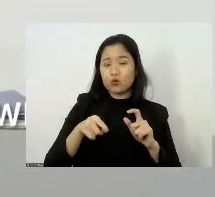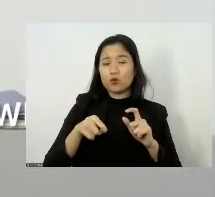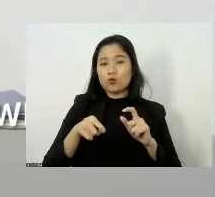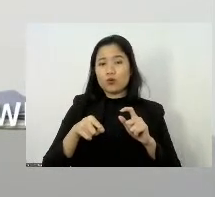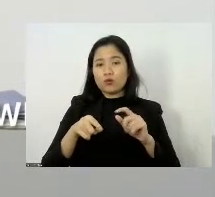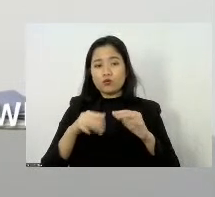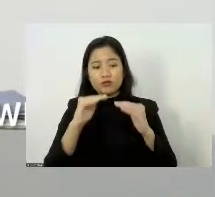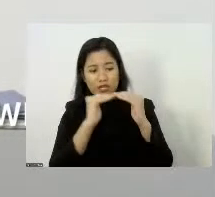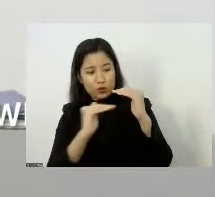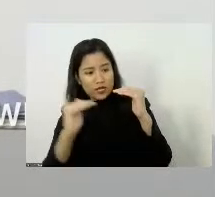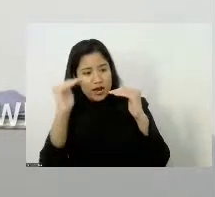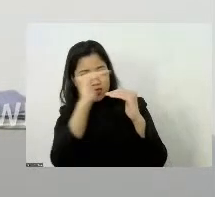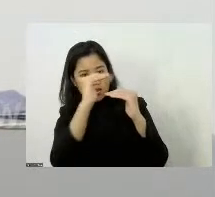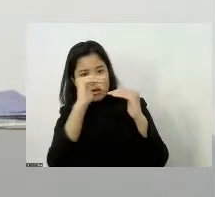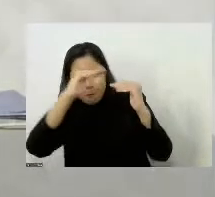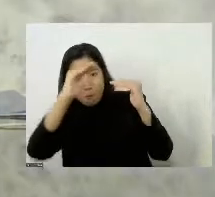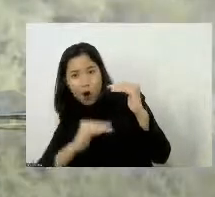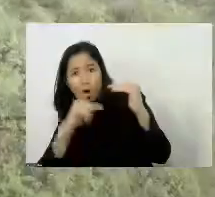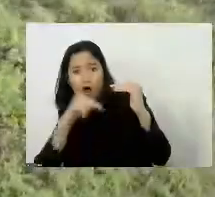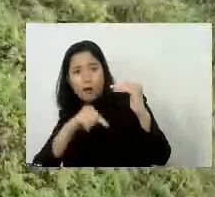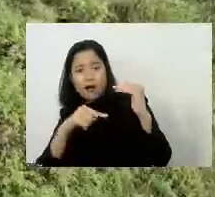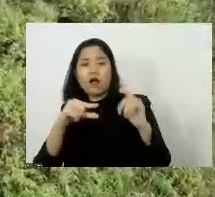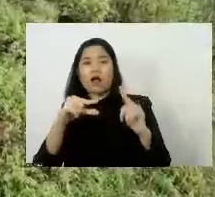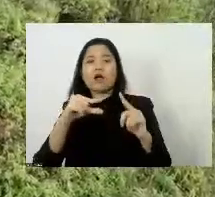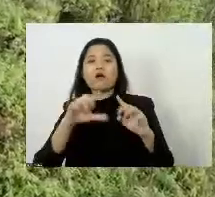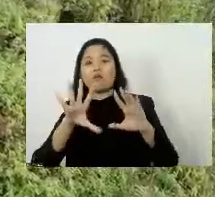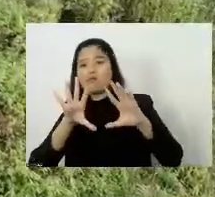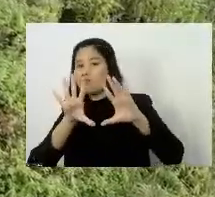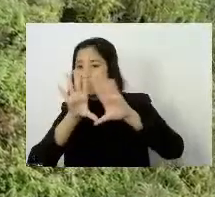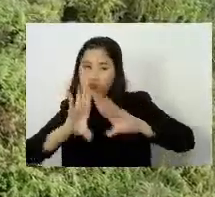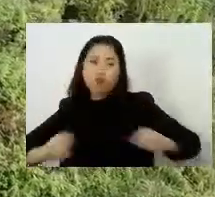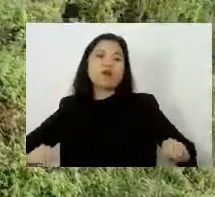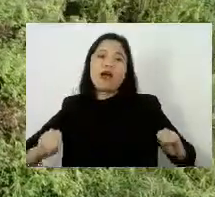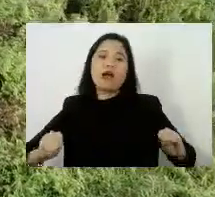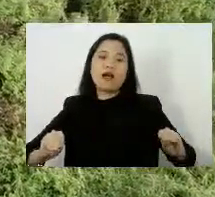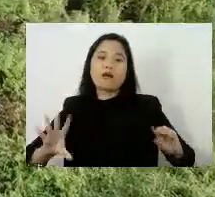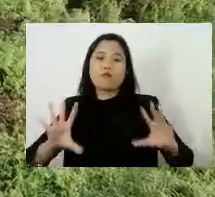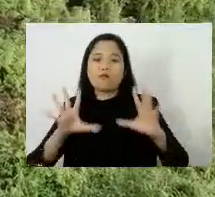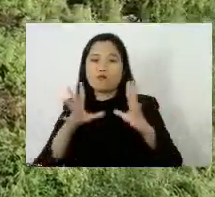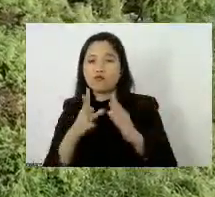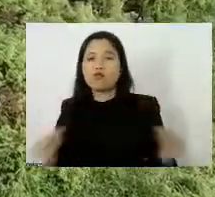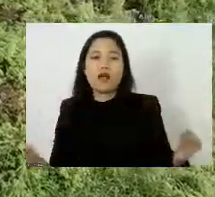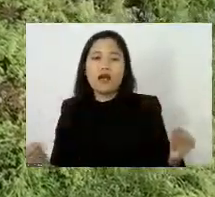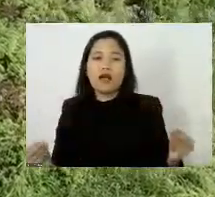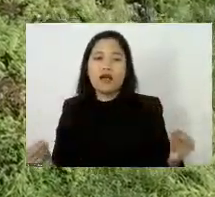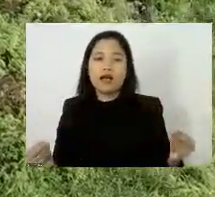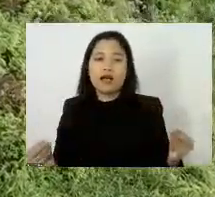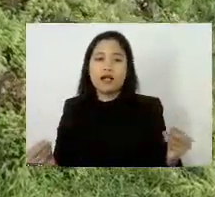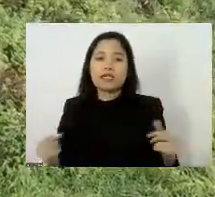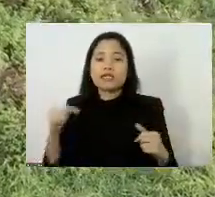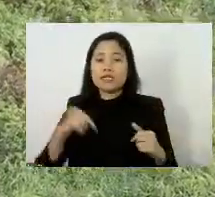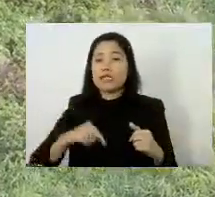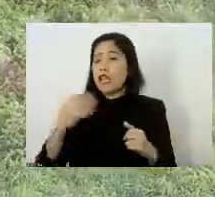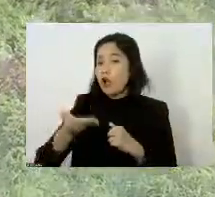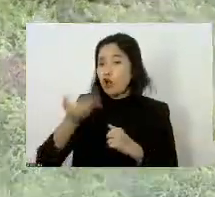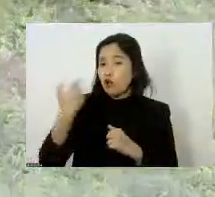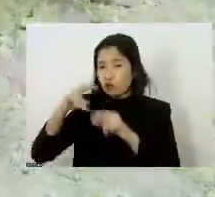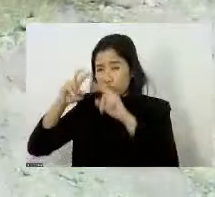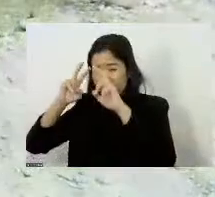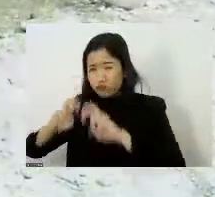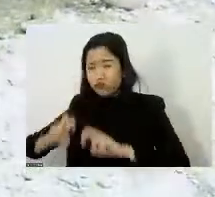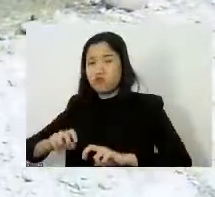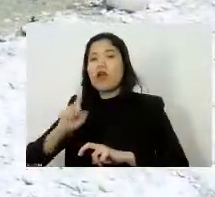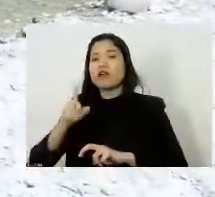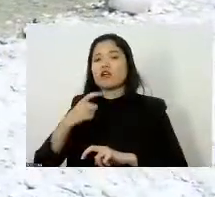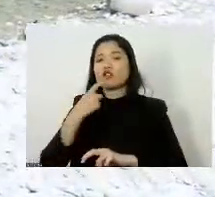lain yaitu punah di alam Mari kita telusuri sekelumit berbagai isu